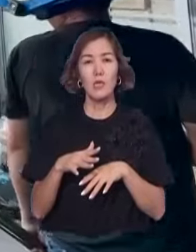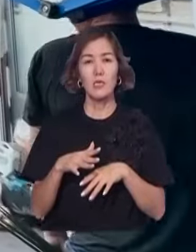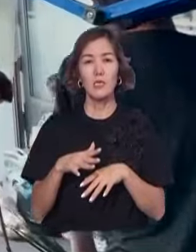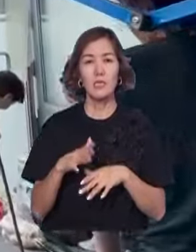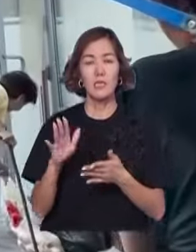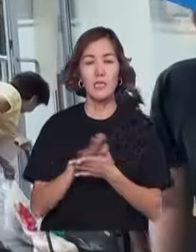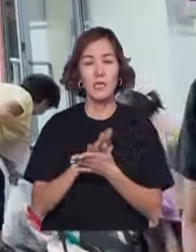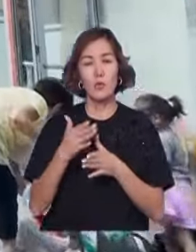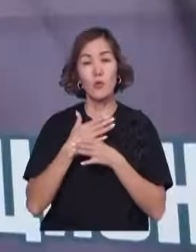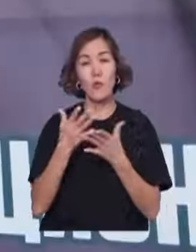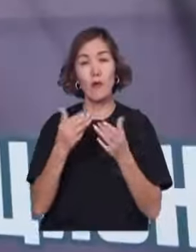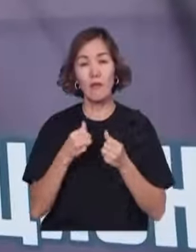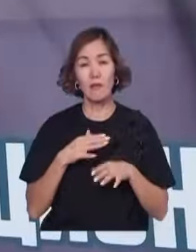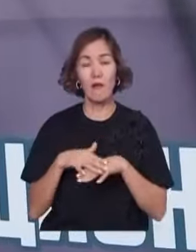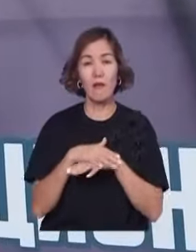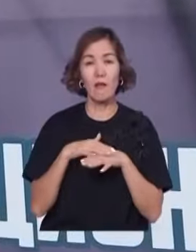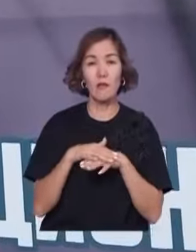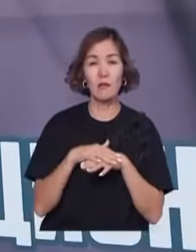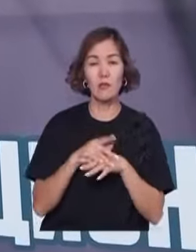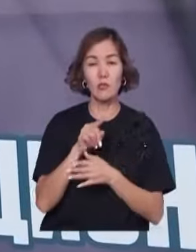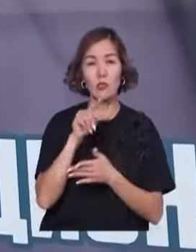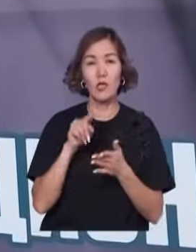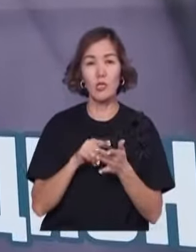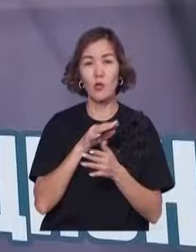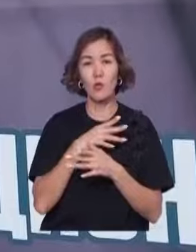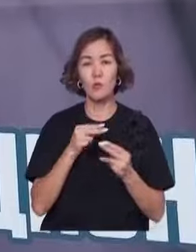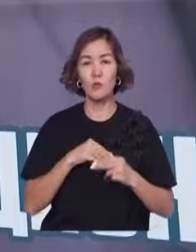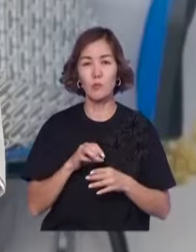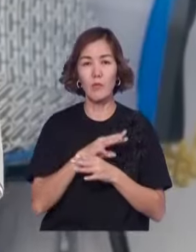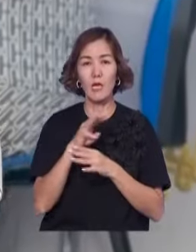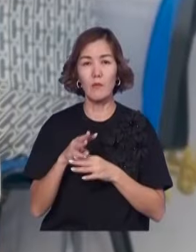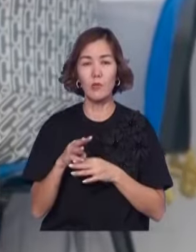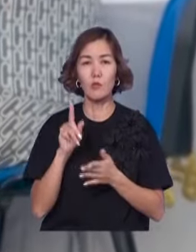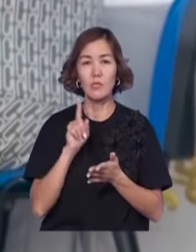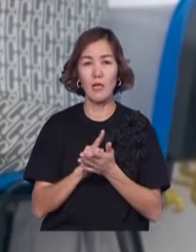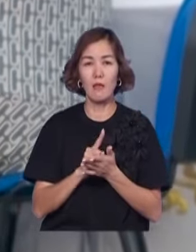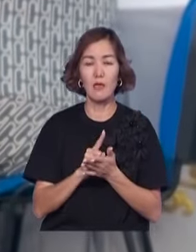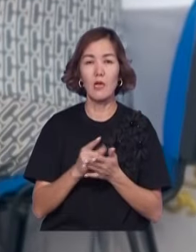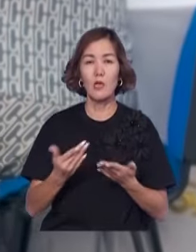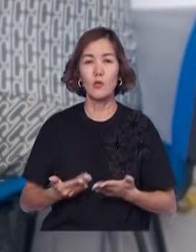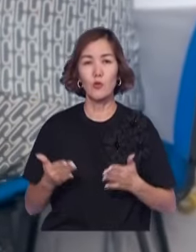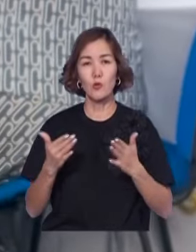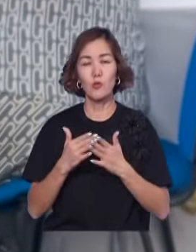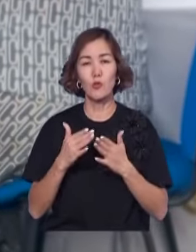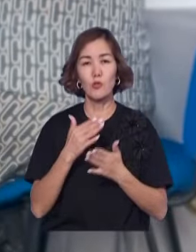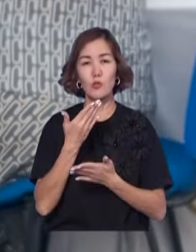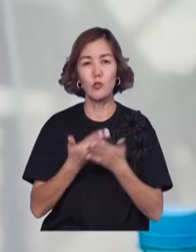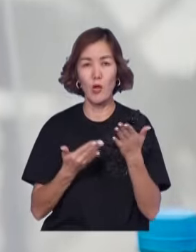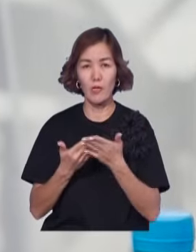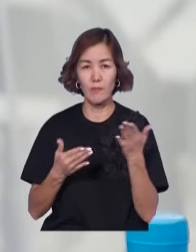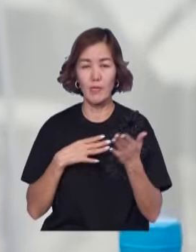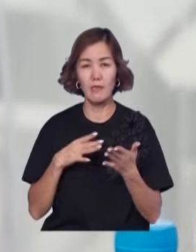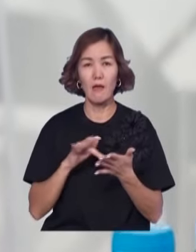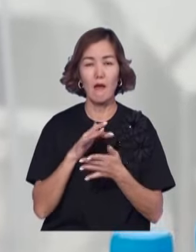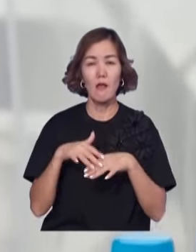мамандарына тегін көмекке жүгінді. Халық тарапынан қойылатын сұрақтардың көбі жұмыспен қамту, салық салу, тұрғын үйге қатысты болды. Мамандар